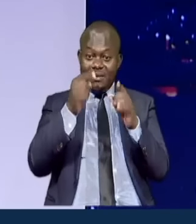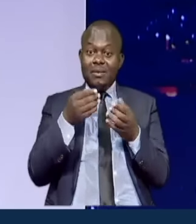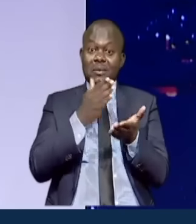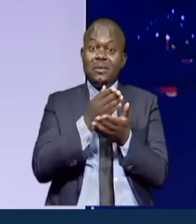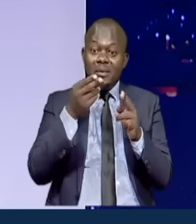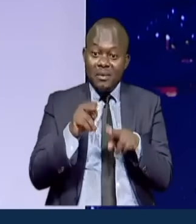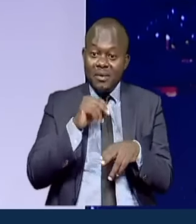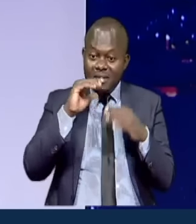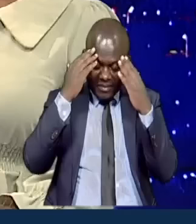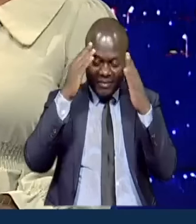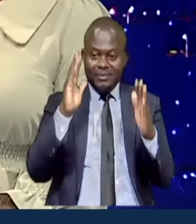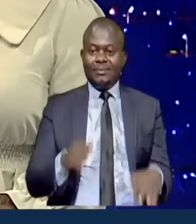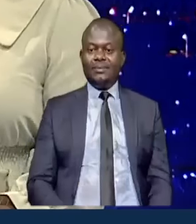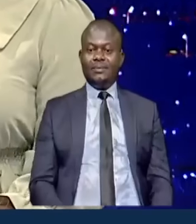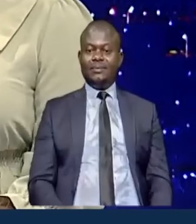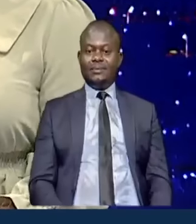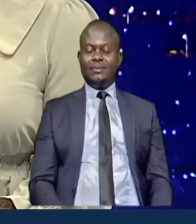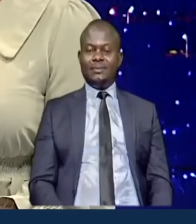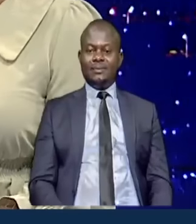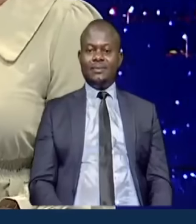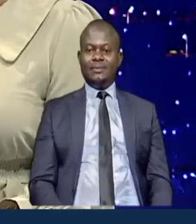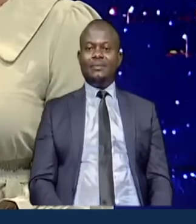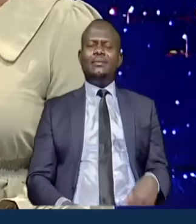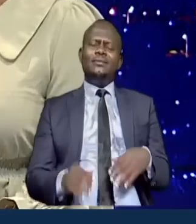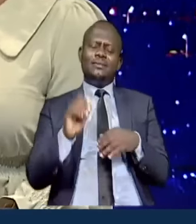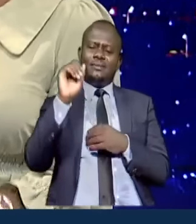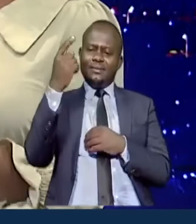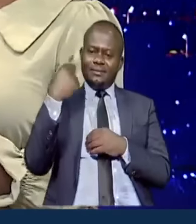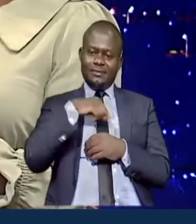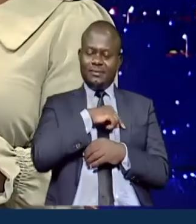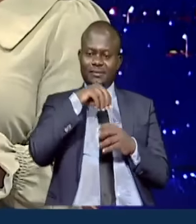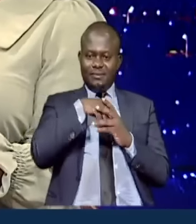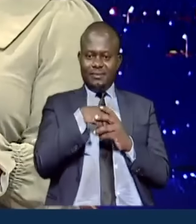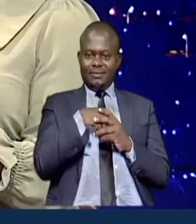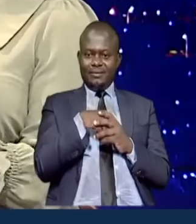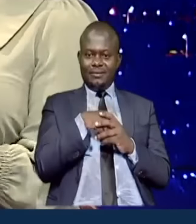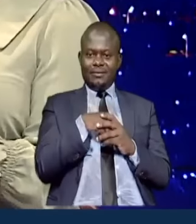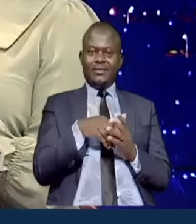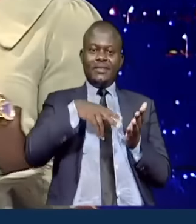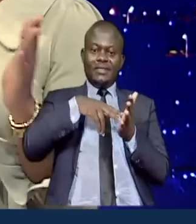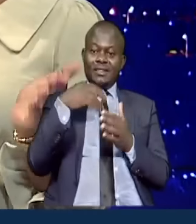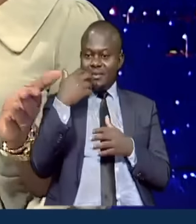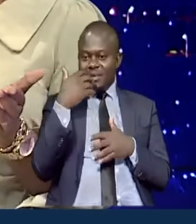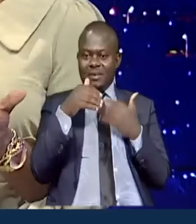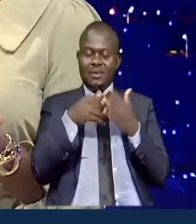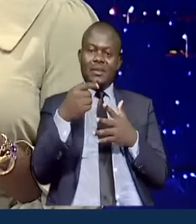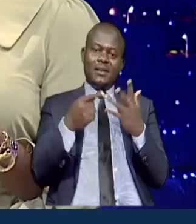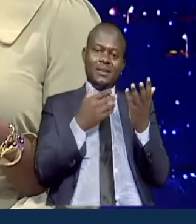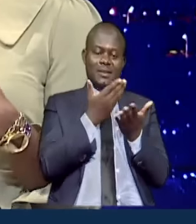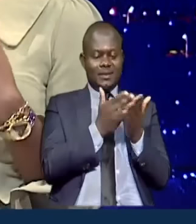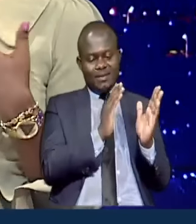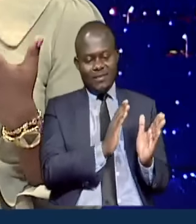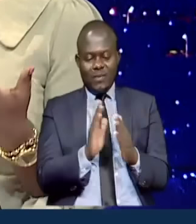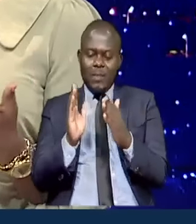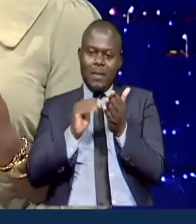ibyanyabyo ntibabimenye hanyuma Clapton abwa mbere ubwo noneho tujye muri stand up comedy ni ibintu bisaba kubitegura